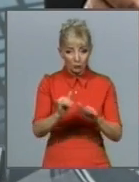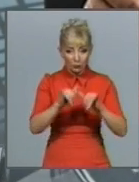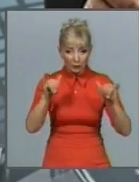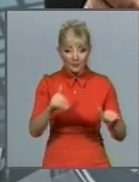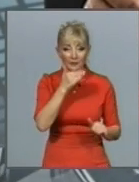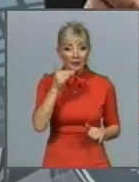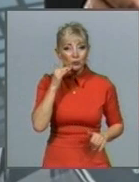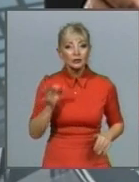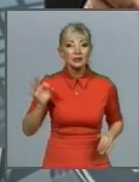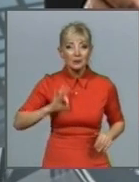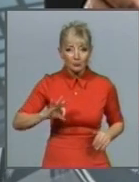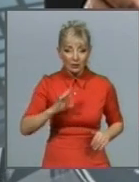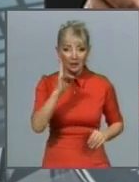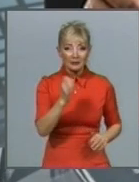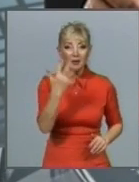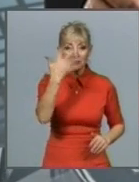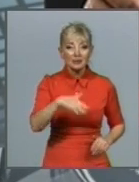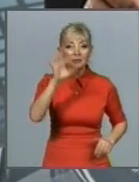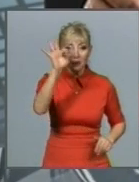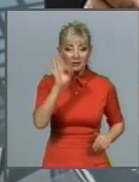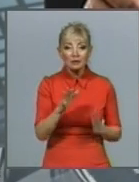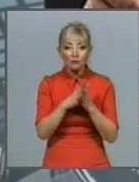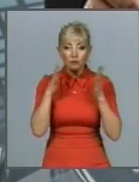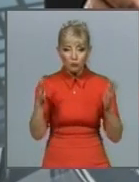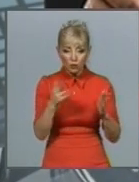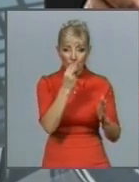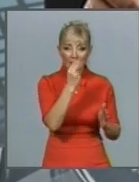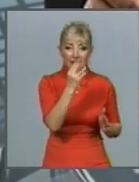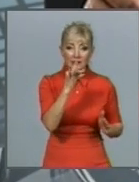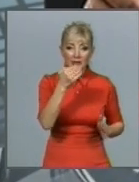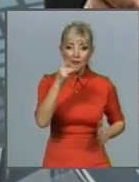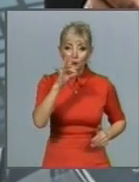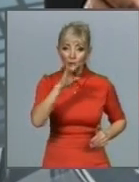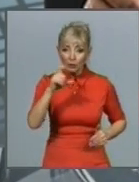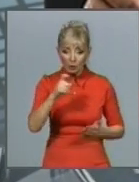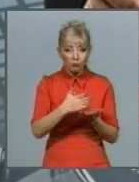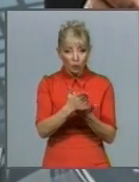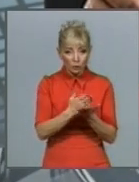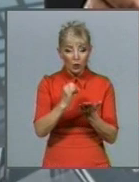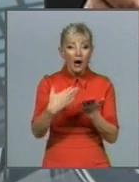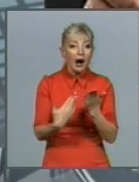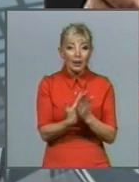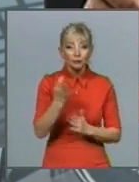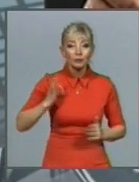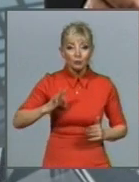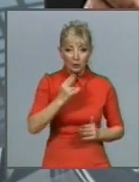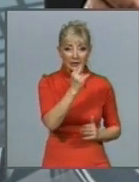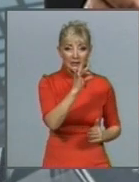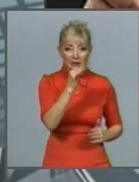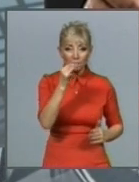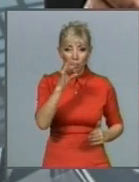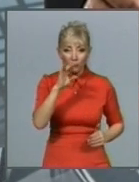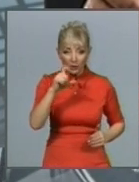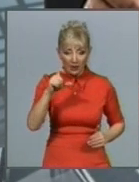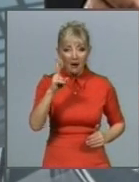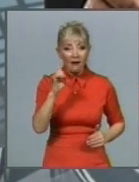них використовувалося на 50% більше цифрових послуг, а кількість нових користувачів цифрових каналів зросла приблизно